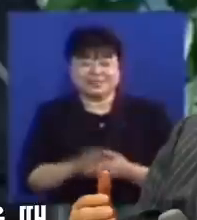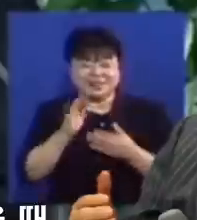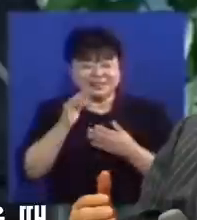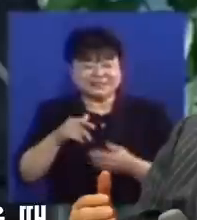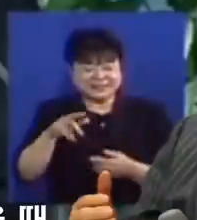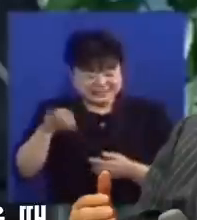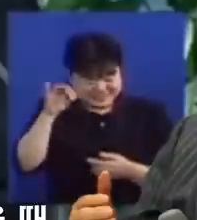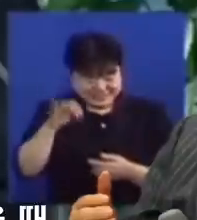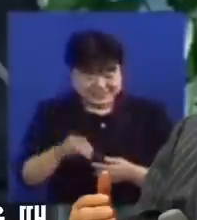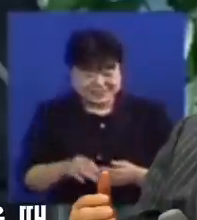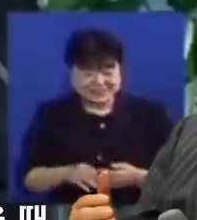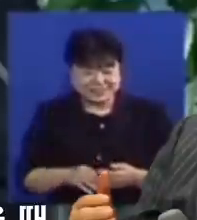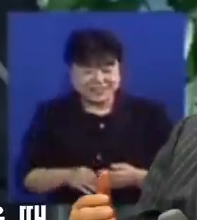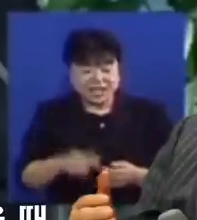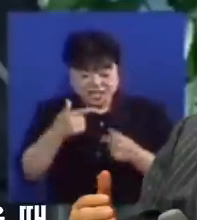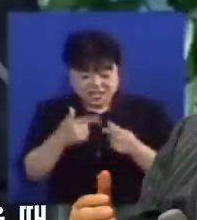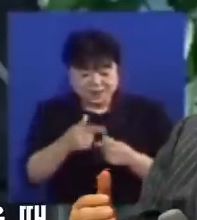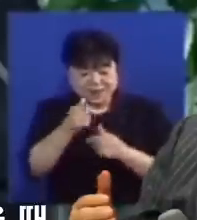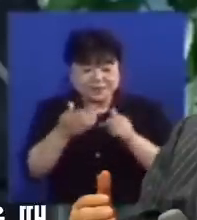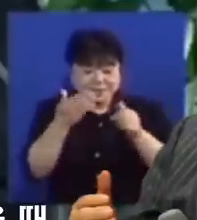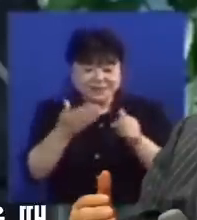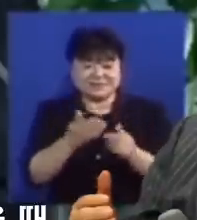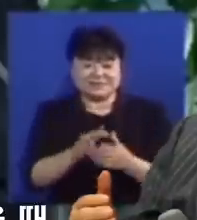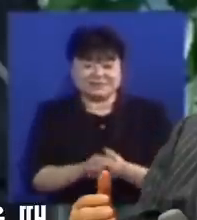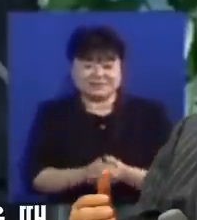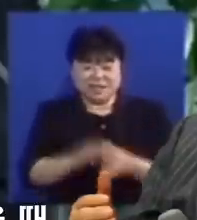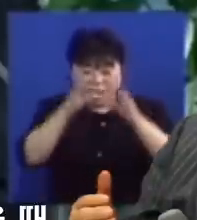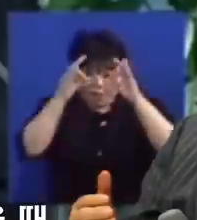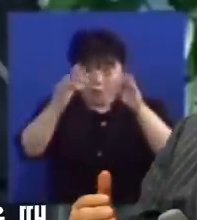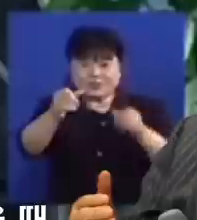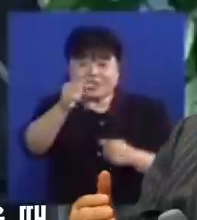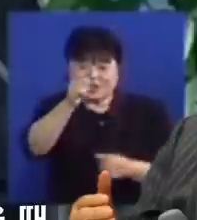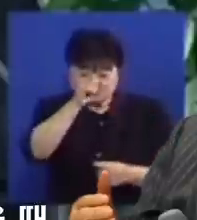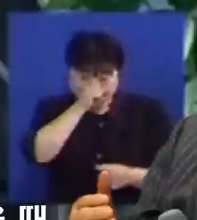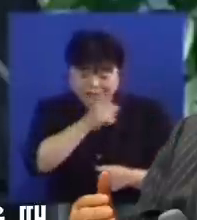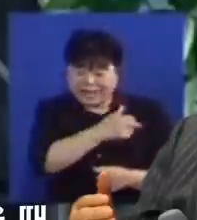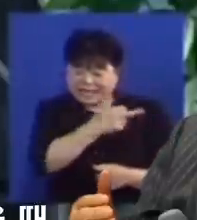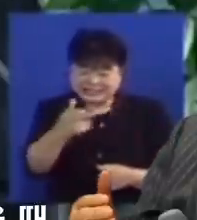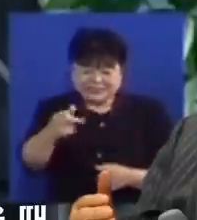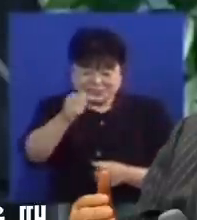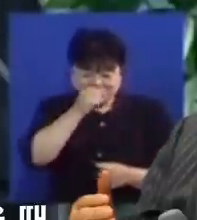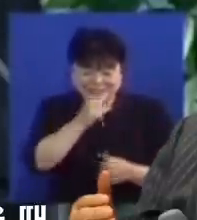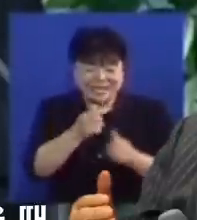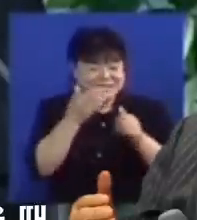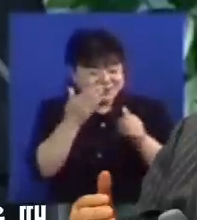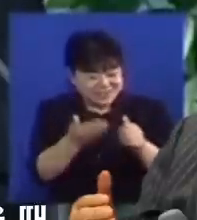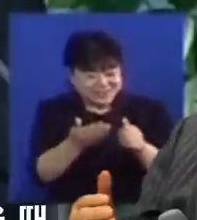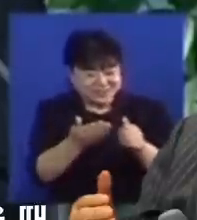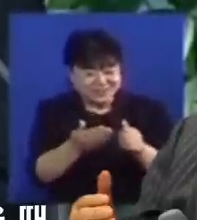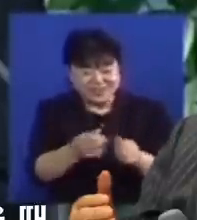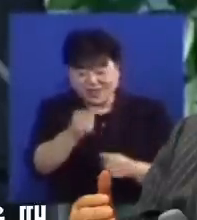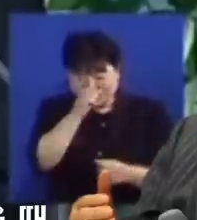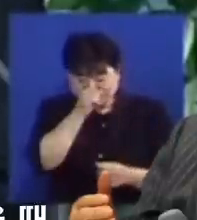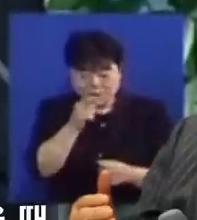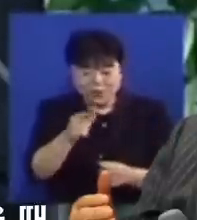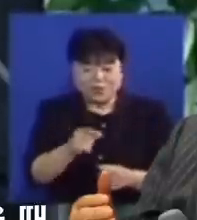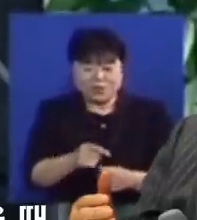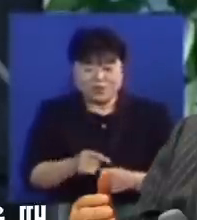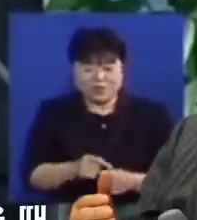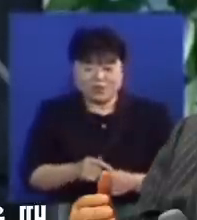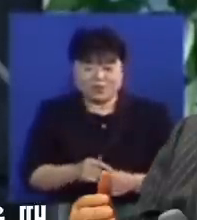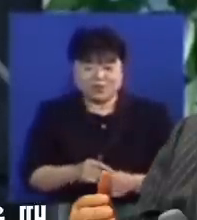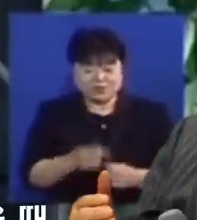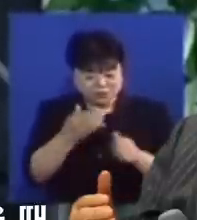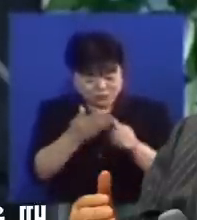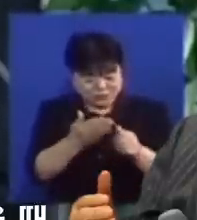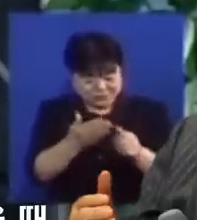창세기 때 여섯 번이나 하나님께서 보시기에 좋았더라, 심히 좋았더라고 하신 하나님은 좋은 것을 창조하는